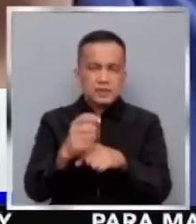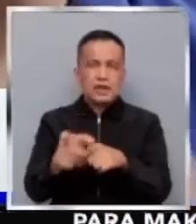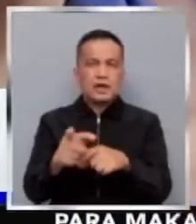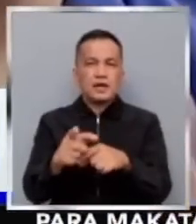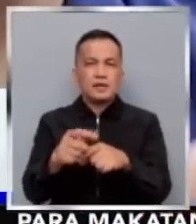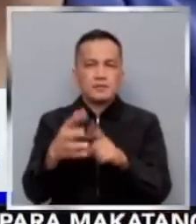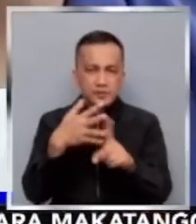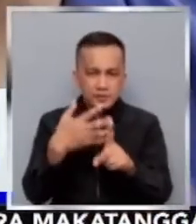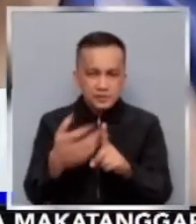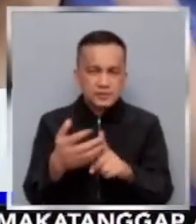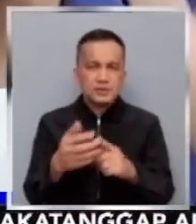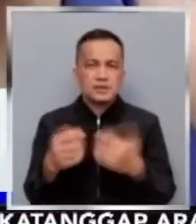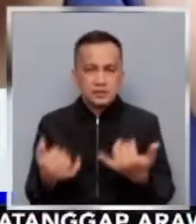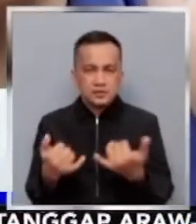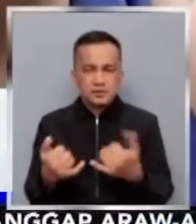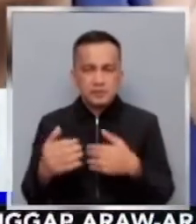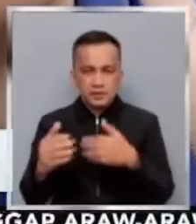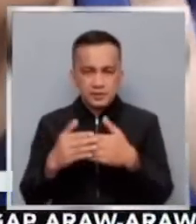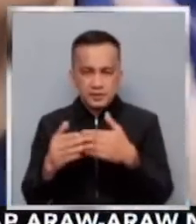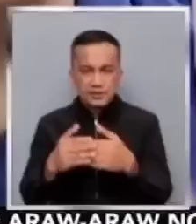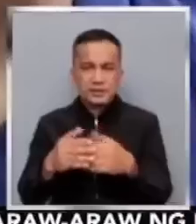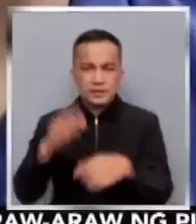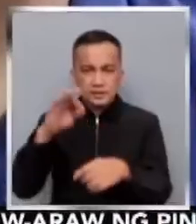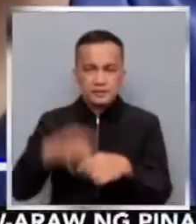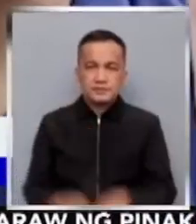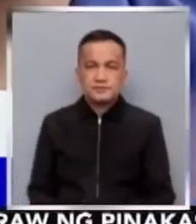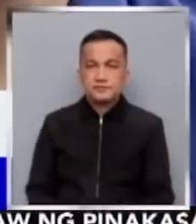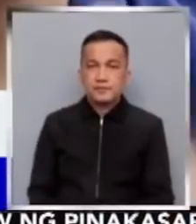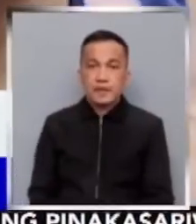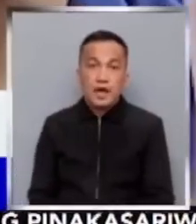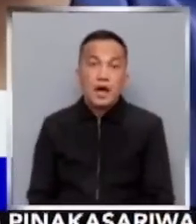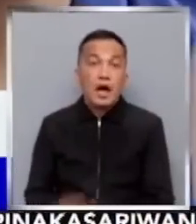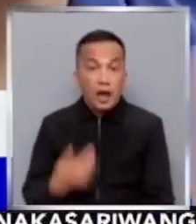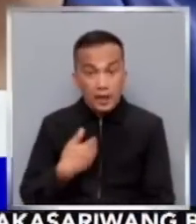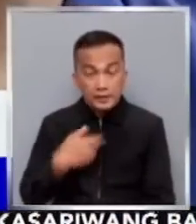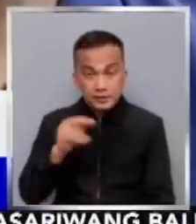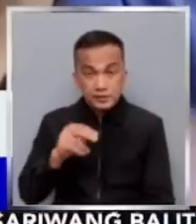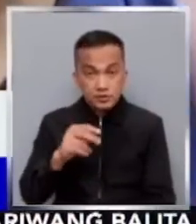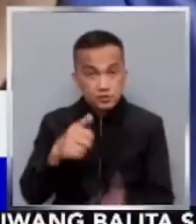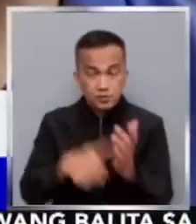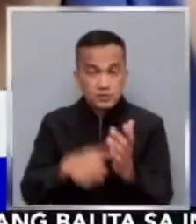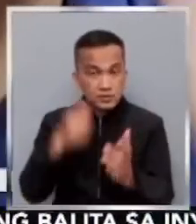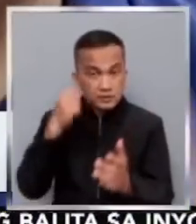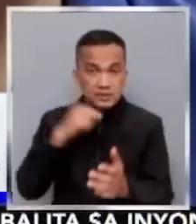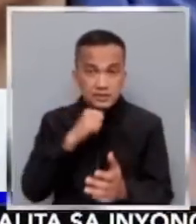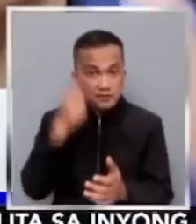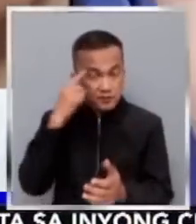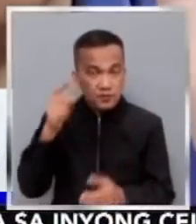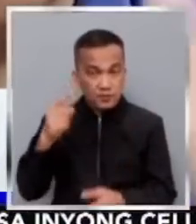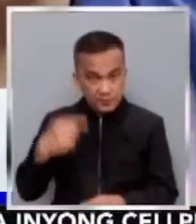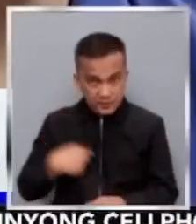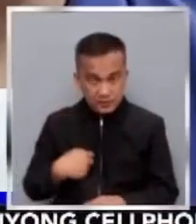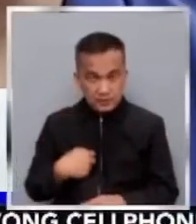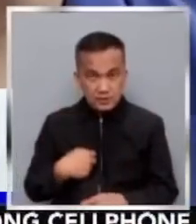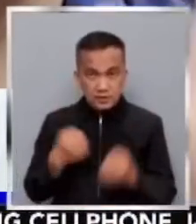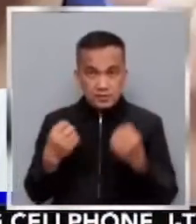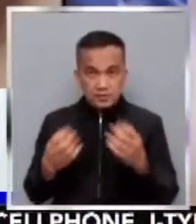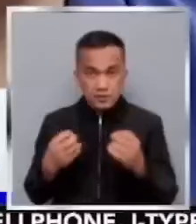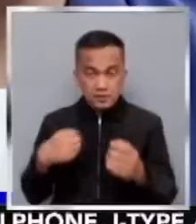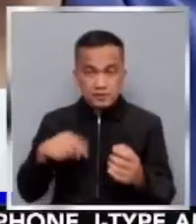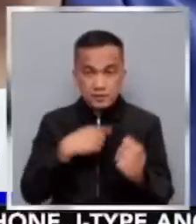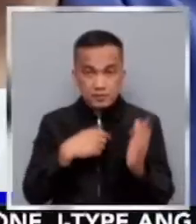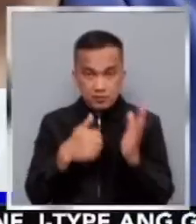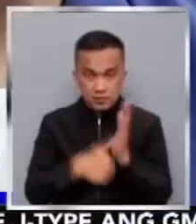lang eleksyon na. Kailangan ko ang boto nyo. Bakit? Hindi para sa akin to. Pag marami tayong boto,